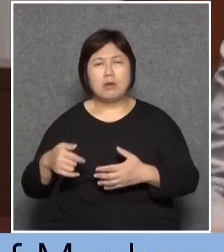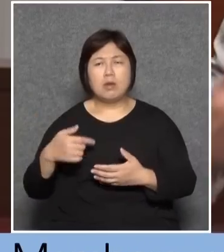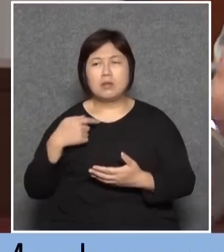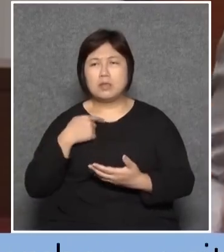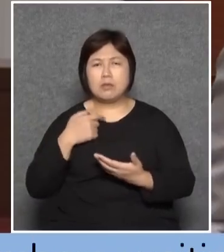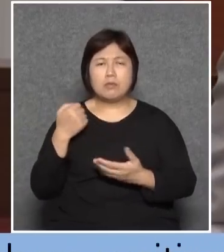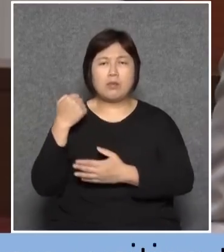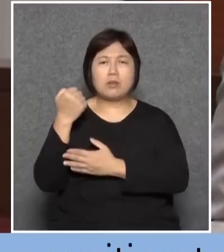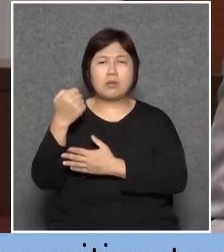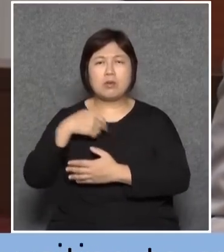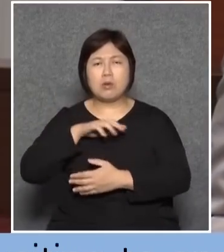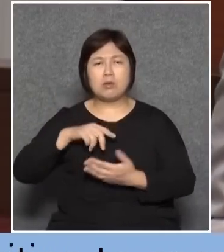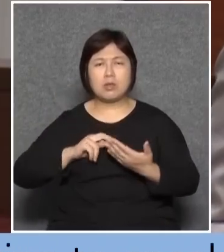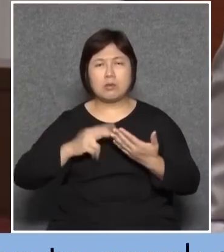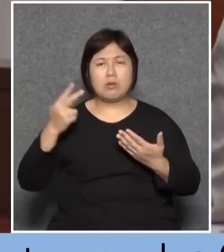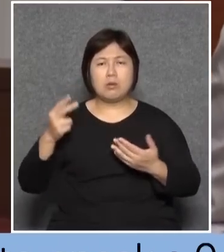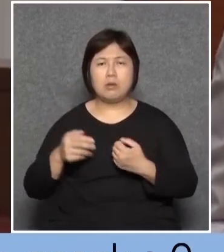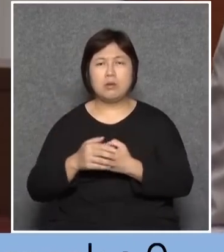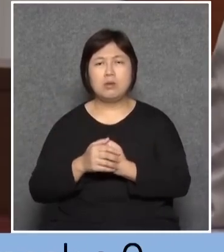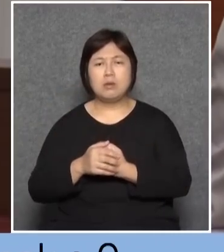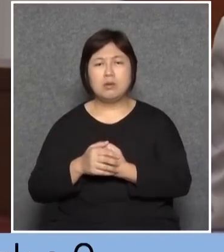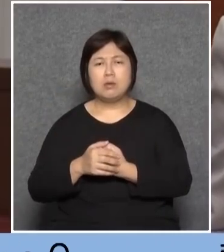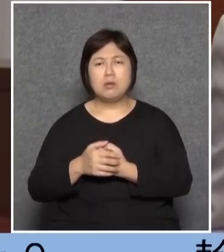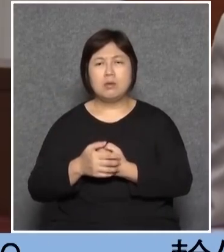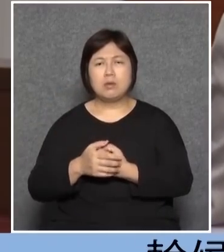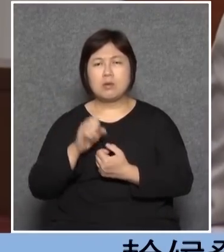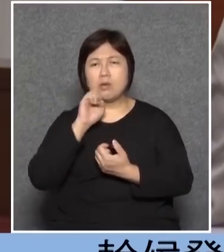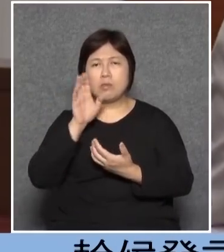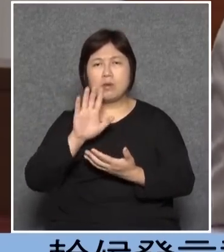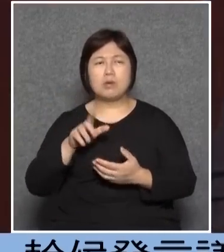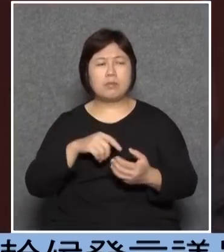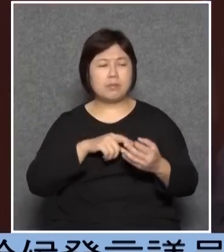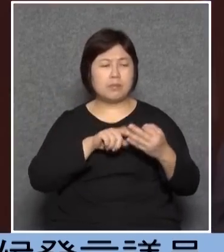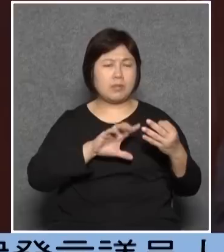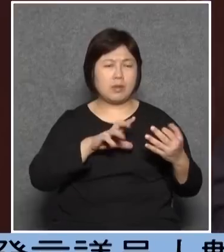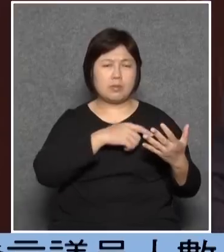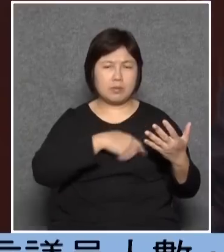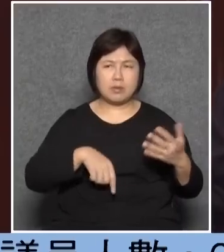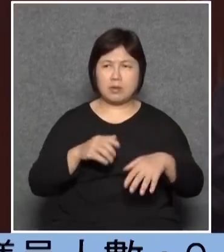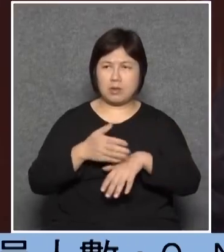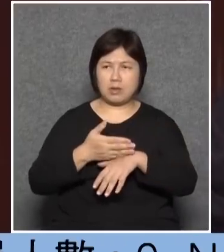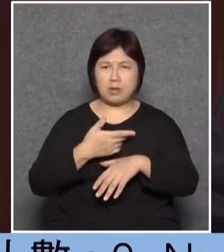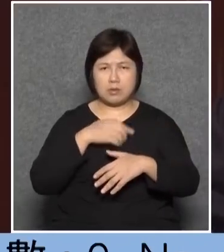又反對我哋嗰啲修訂，跟住咧就喂唔好提啊！ 請問議員，請你就剛才讀